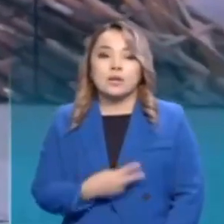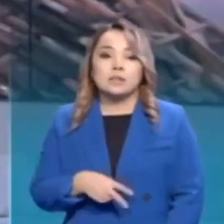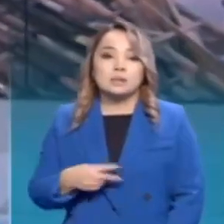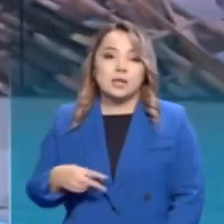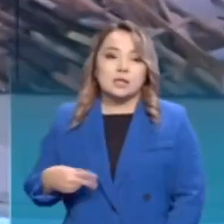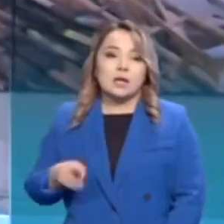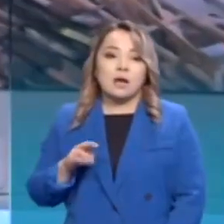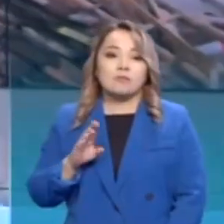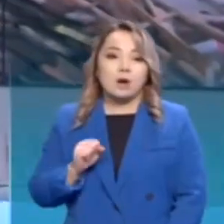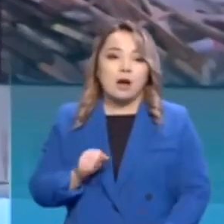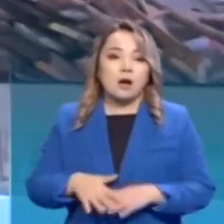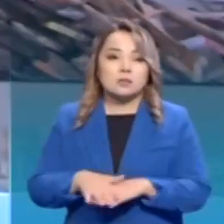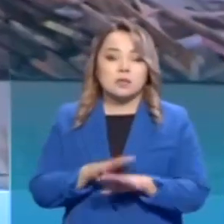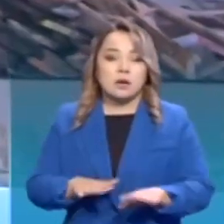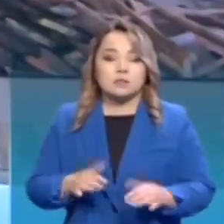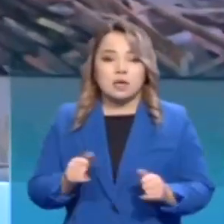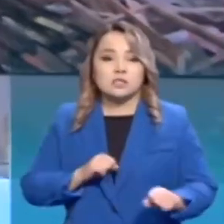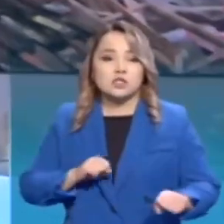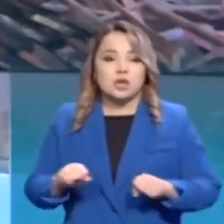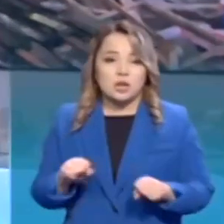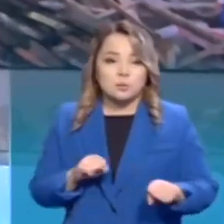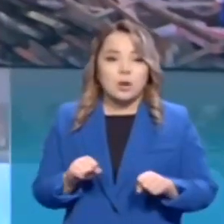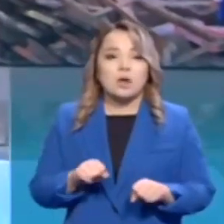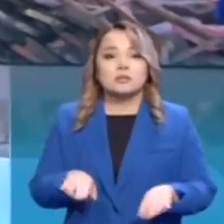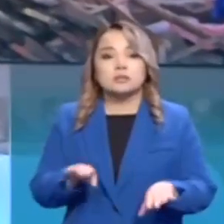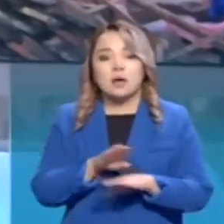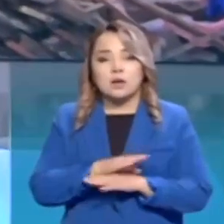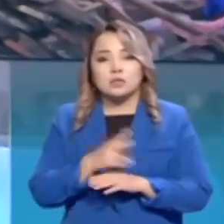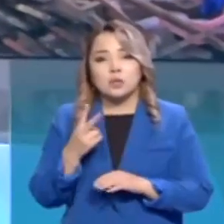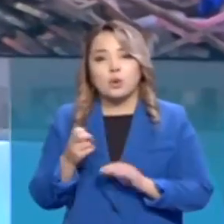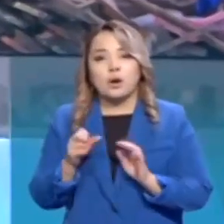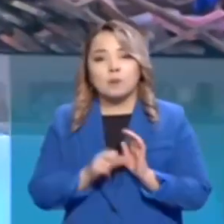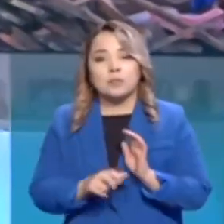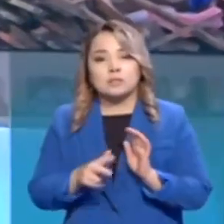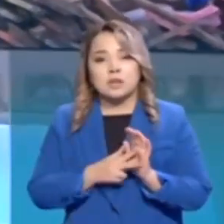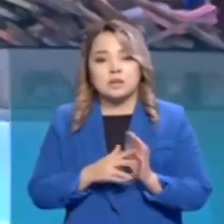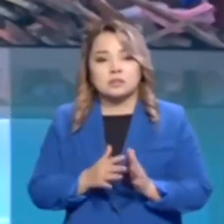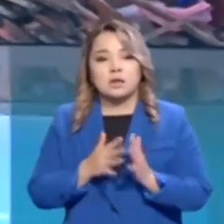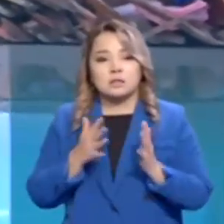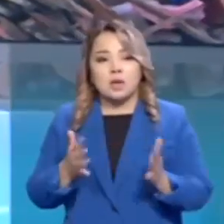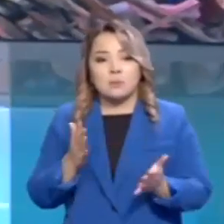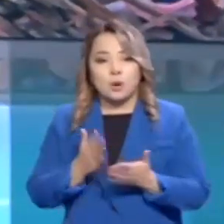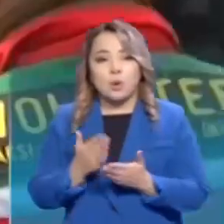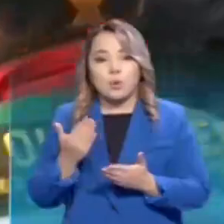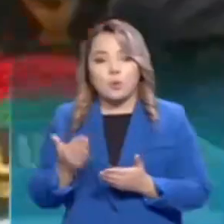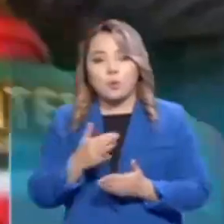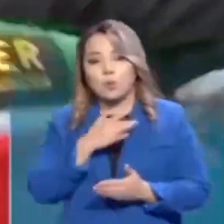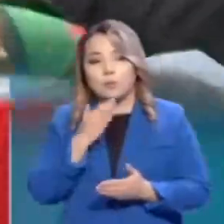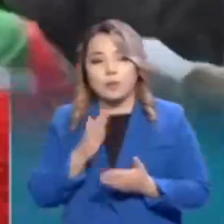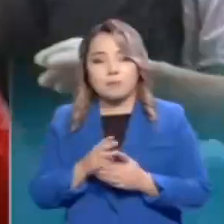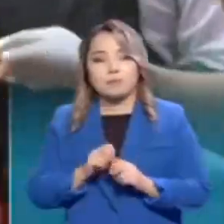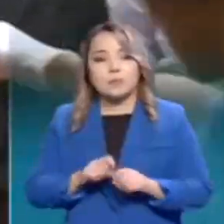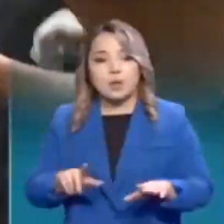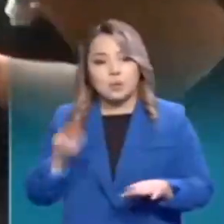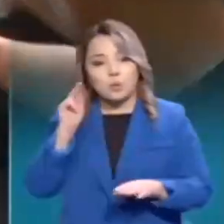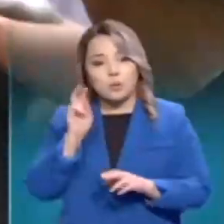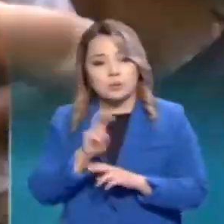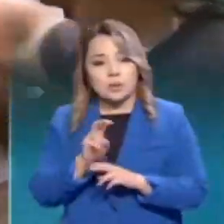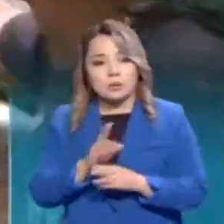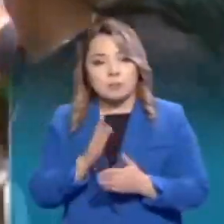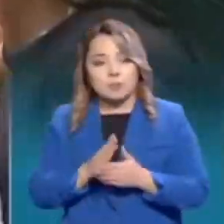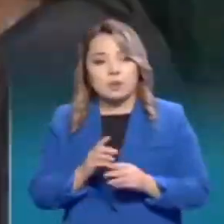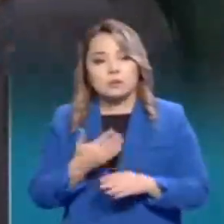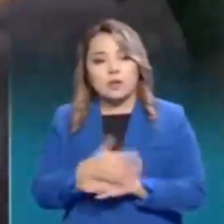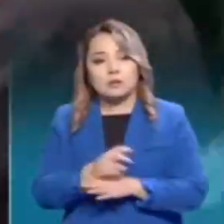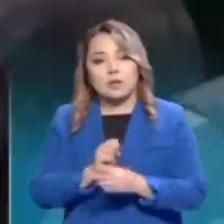Индонезияның Ява аралында алапаты жер сілкінісінен қаза тапқандар 268-ге жетті. Олардың көбі мектепте сабақта отырып,